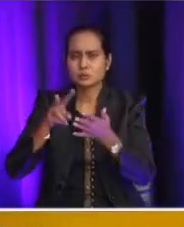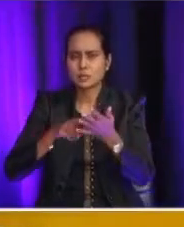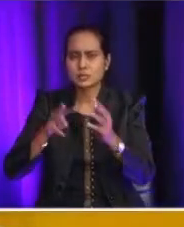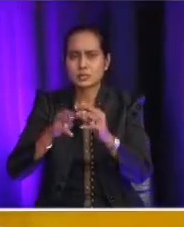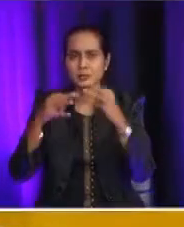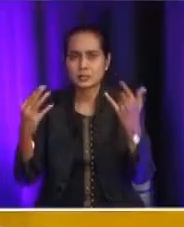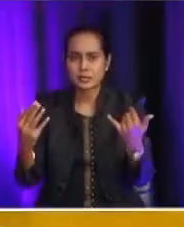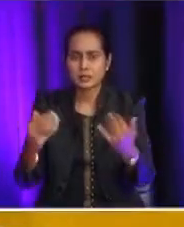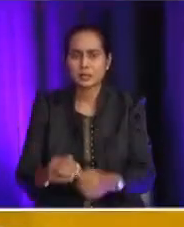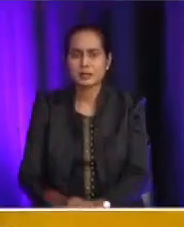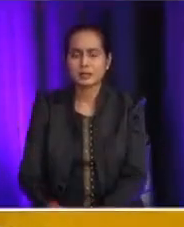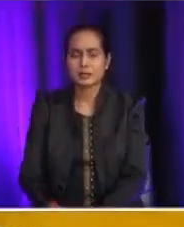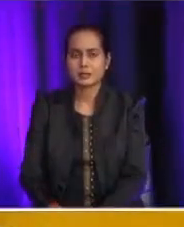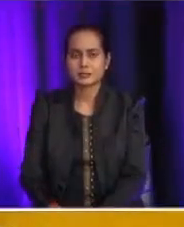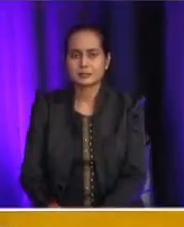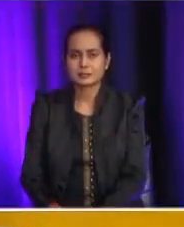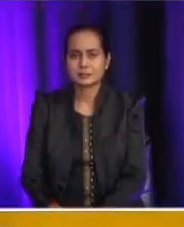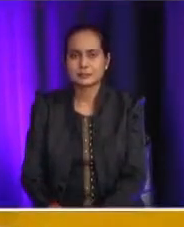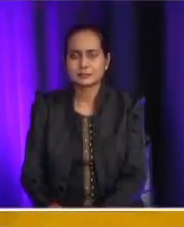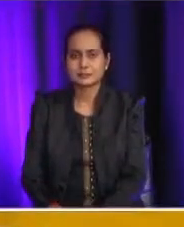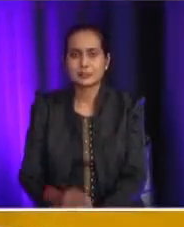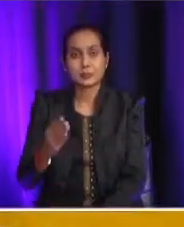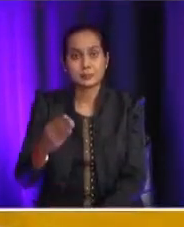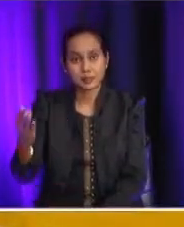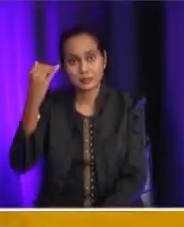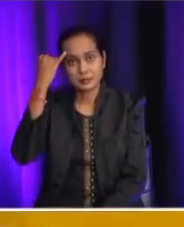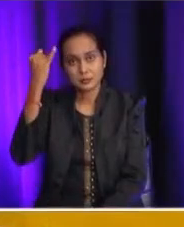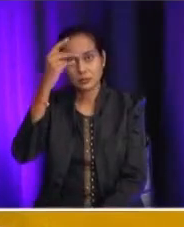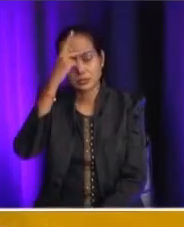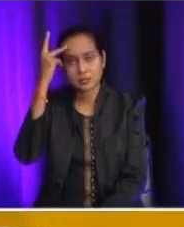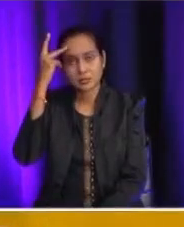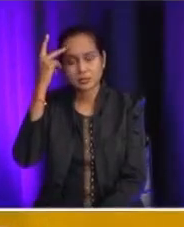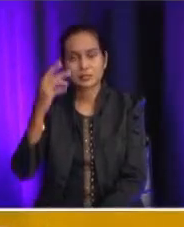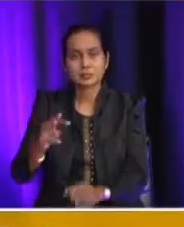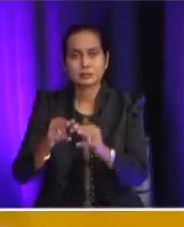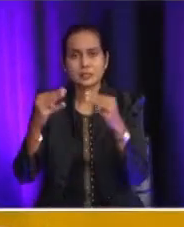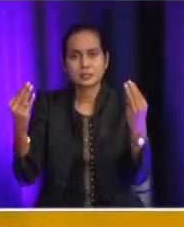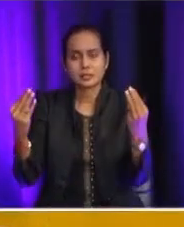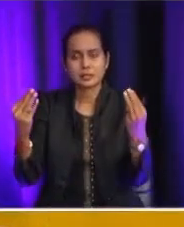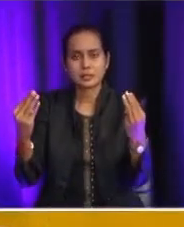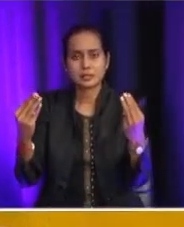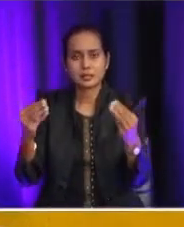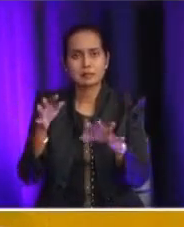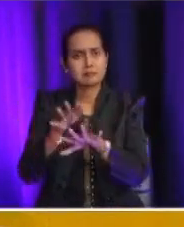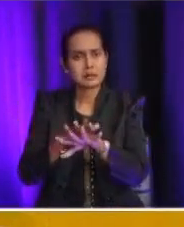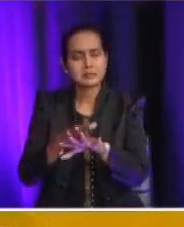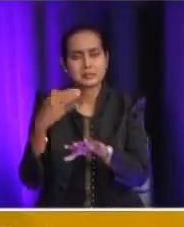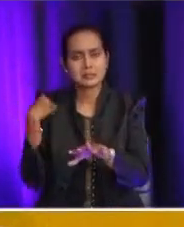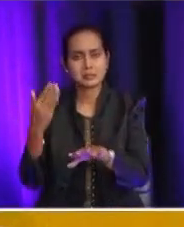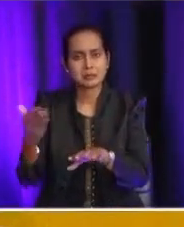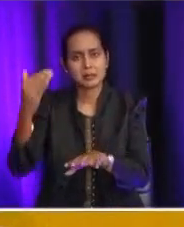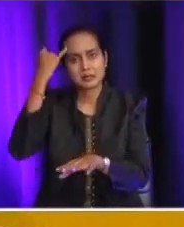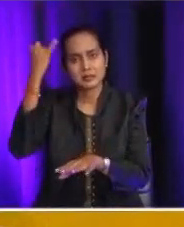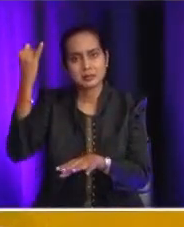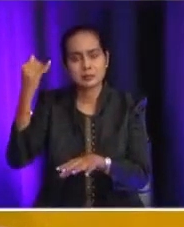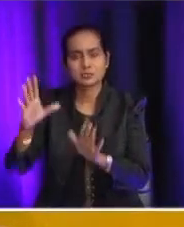Jadi dia suka membaca bahan ilmiah kerana majalah biasanya memuatkan bahan ilmiah. Yeah.